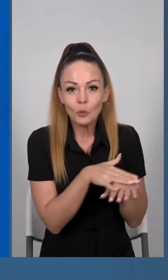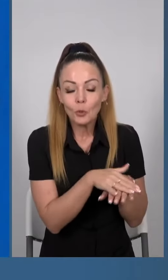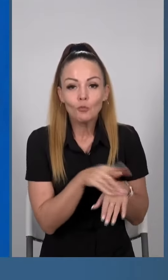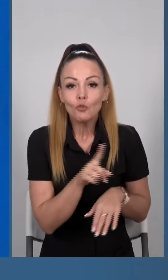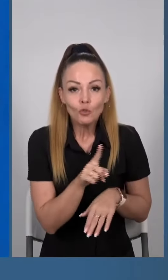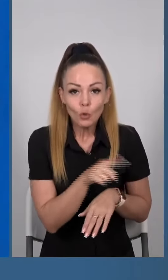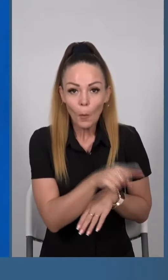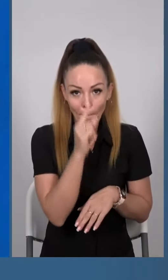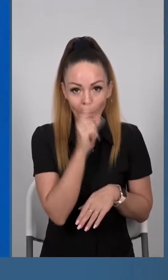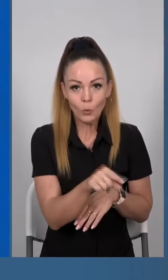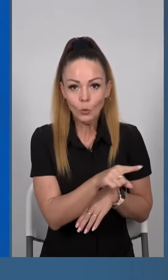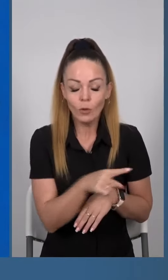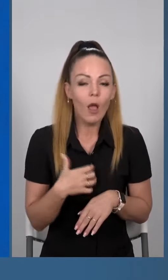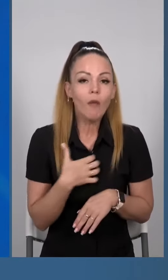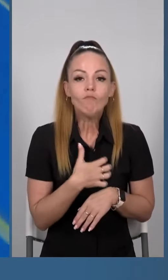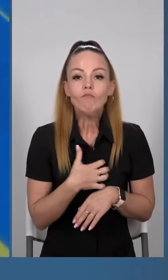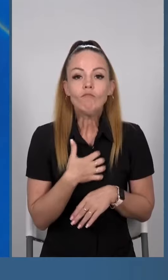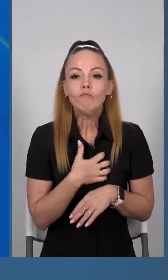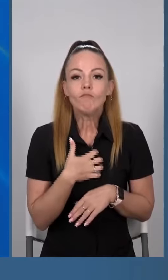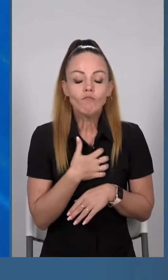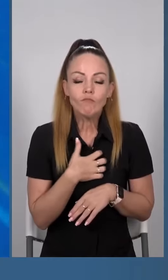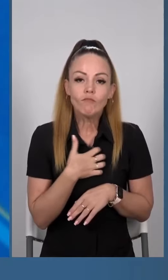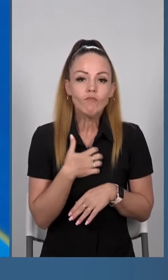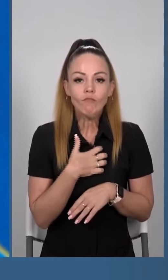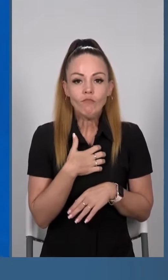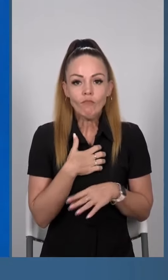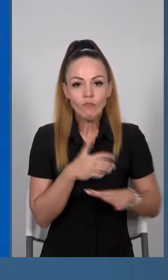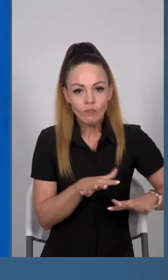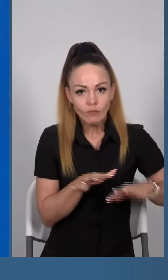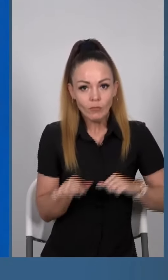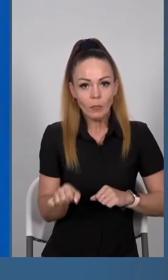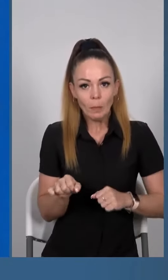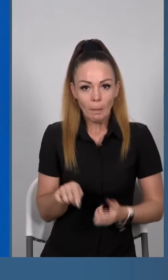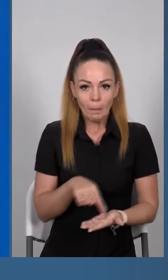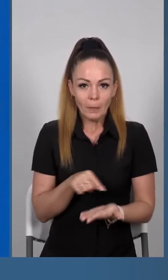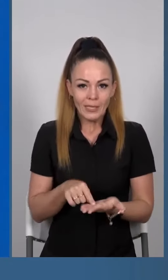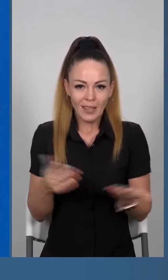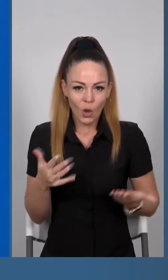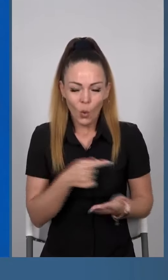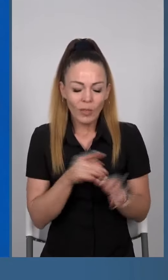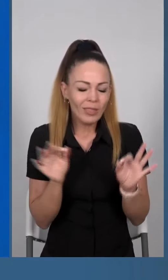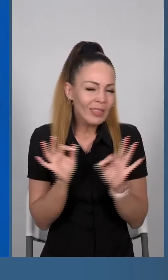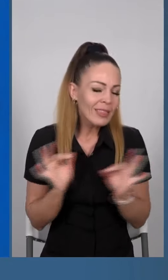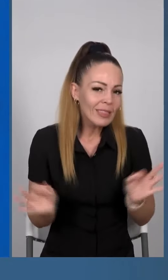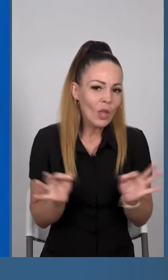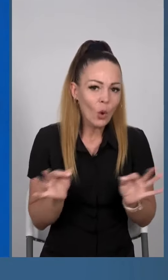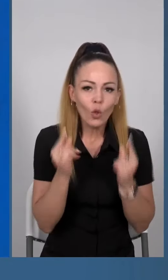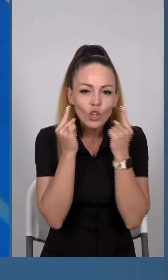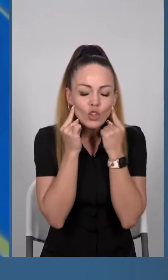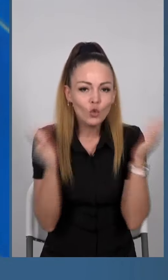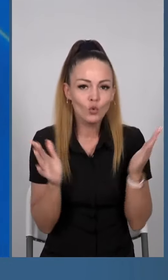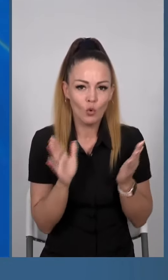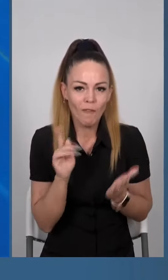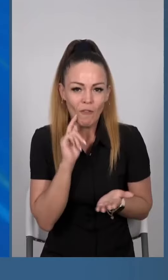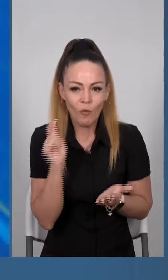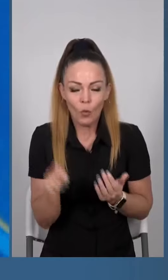важливіше захопити місто, про яке він ніколи не чув в Україні.